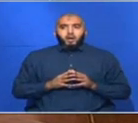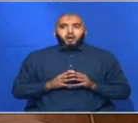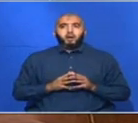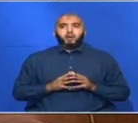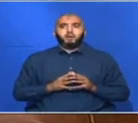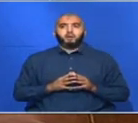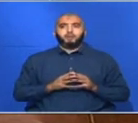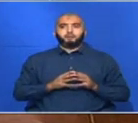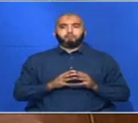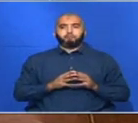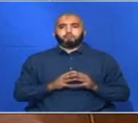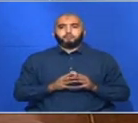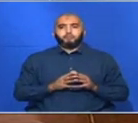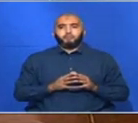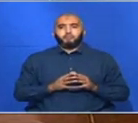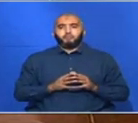للجنوبي